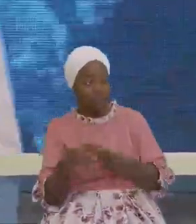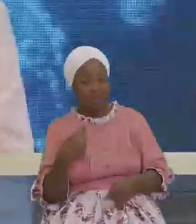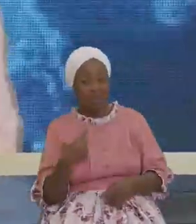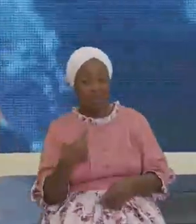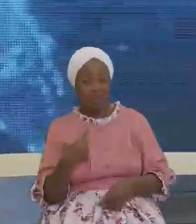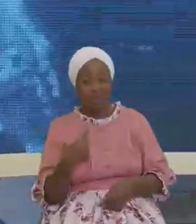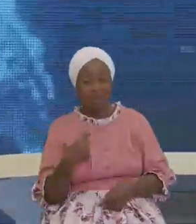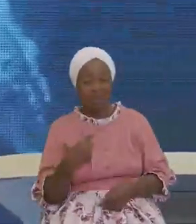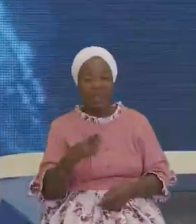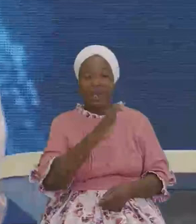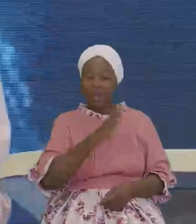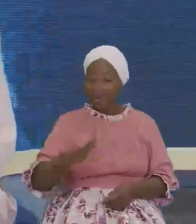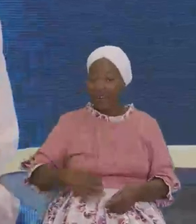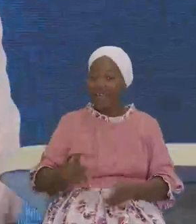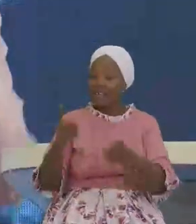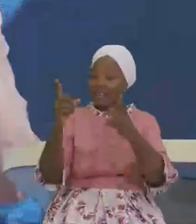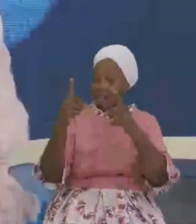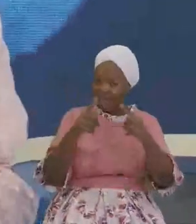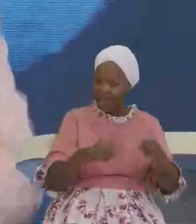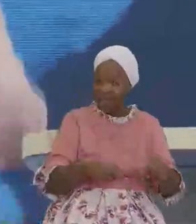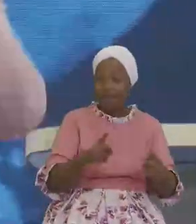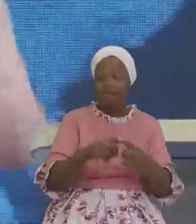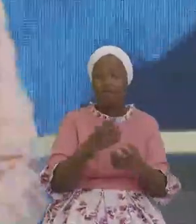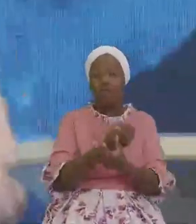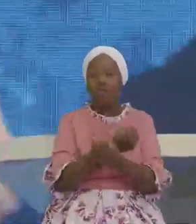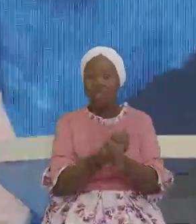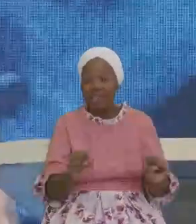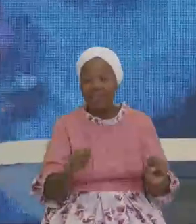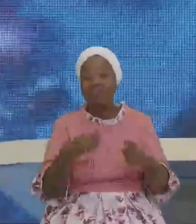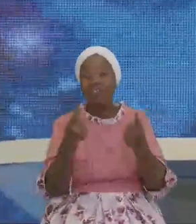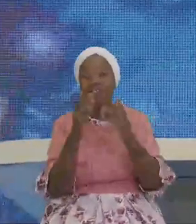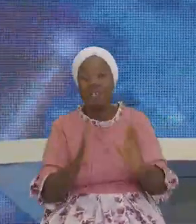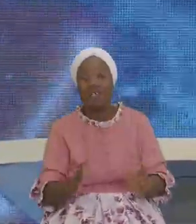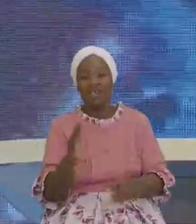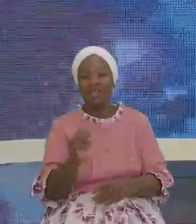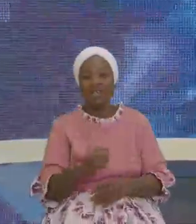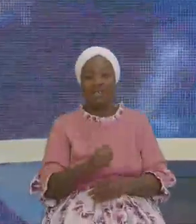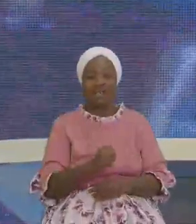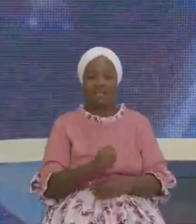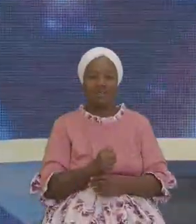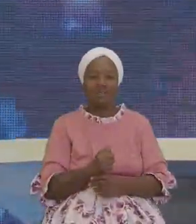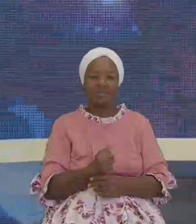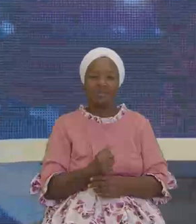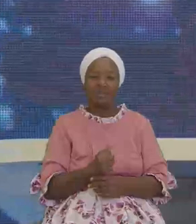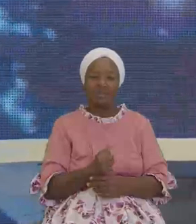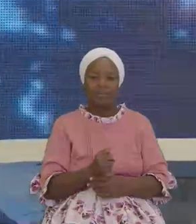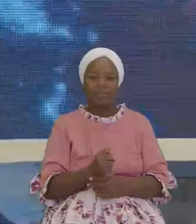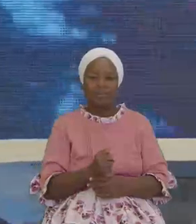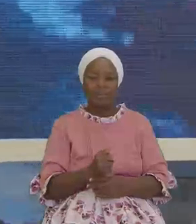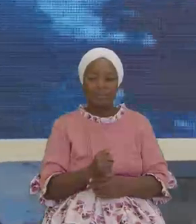Ça, ce n'est pas un bon raisonnement. Christ est venu pour sauver les